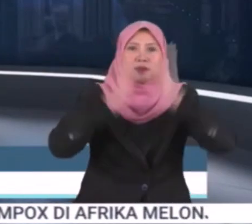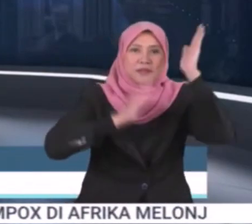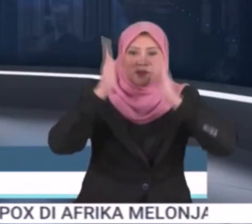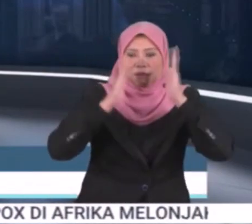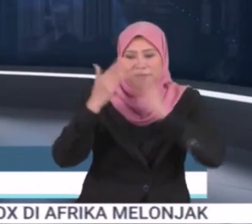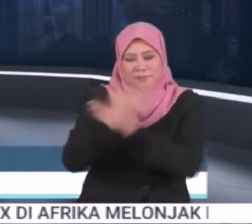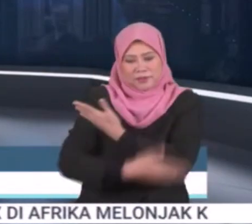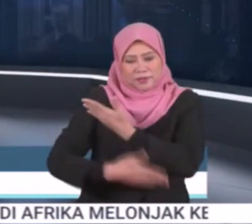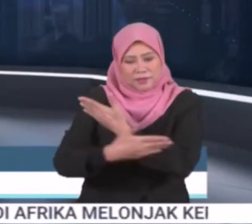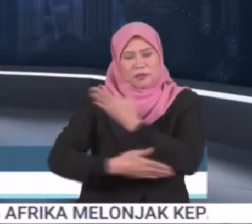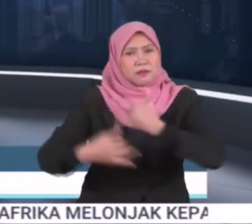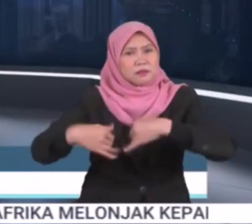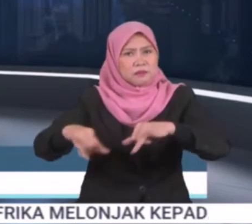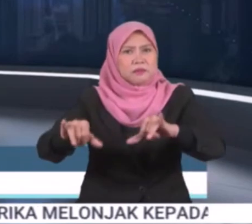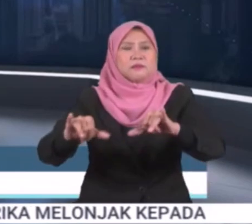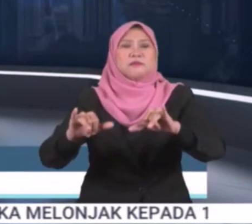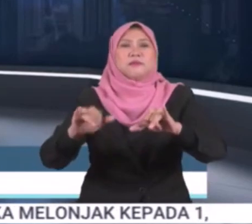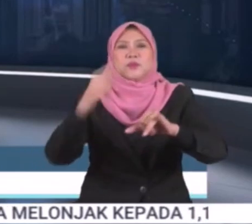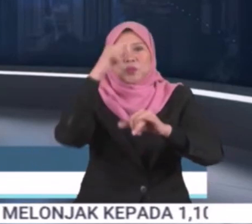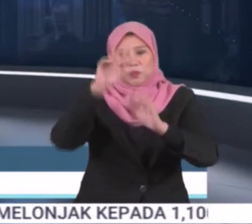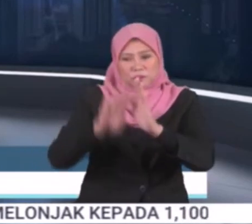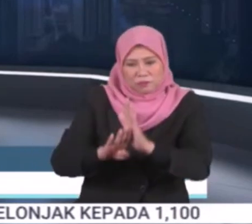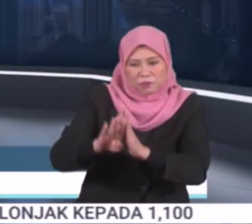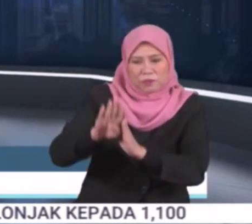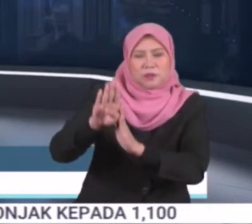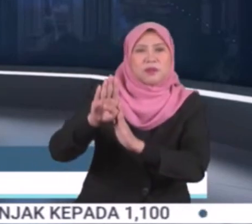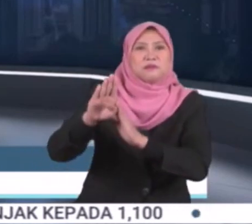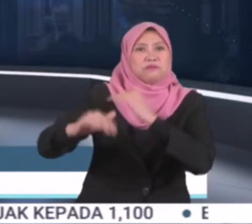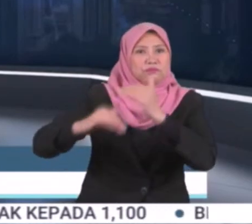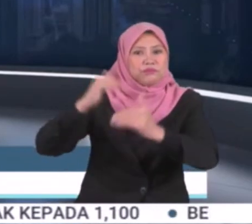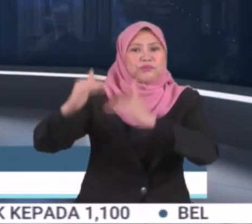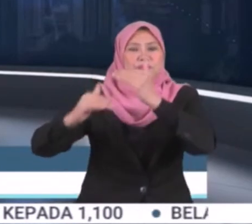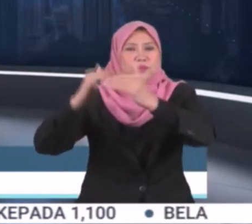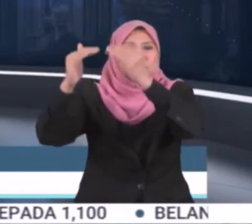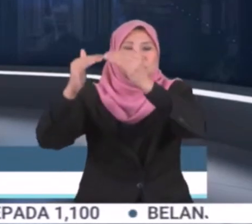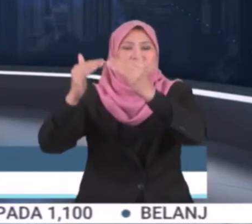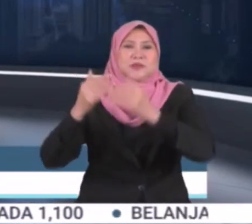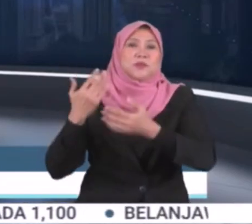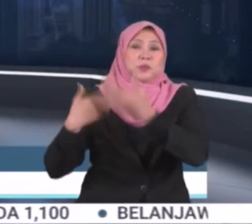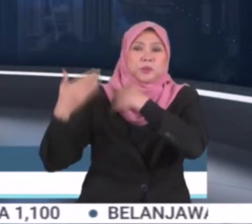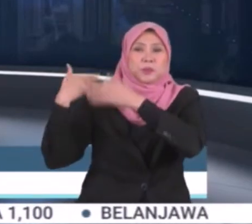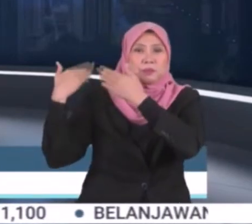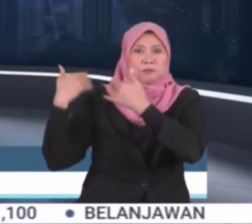memandangkan negara masih mempertahankan asas pembangunan yang telah dibina selama ini.